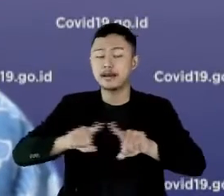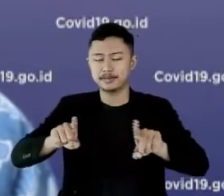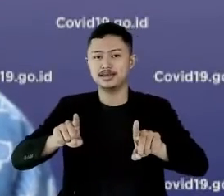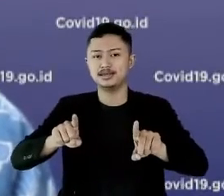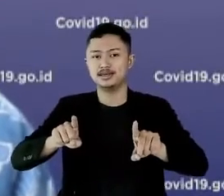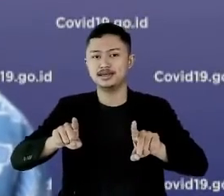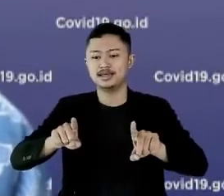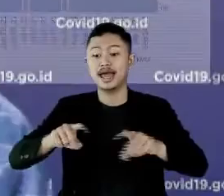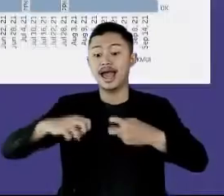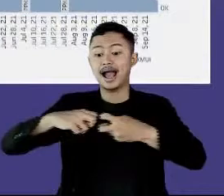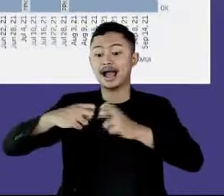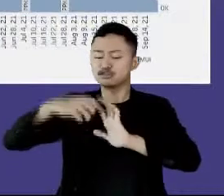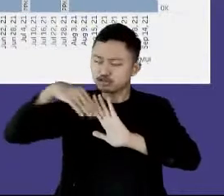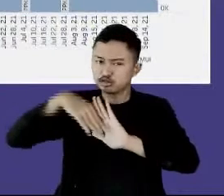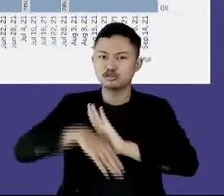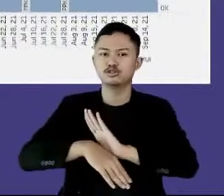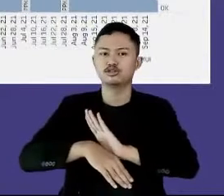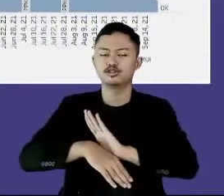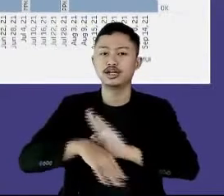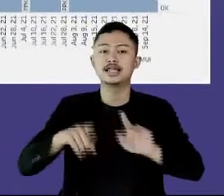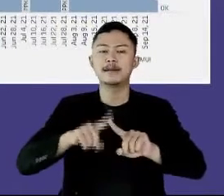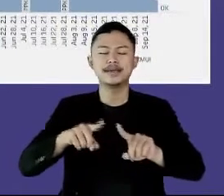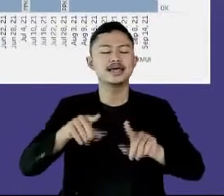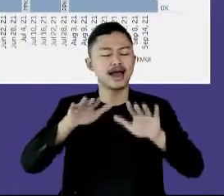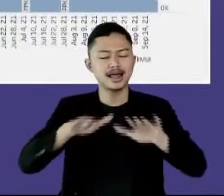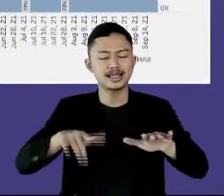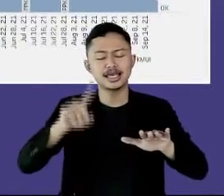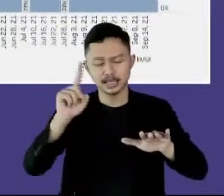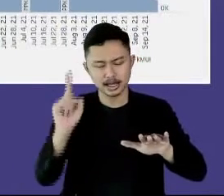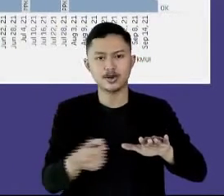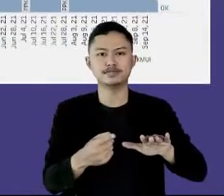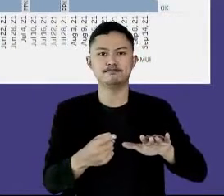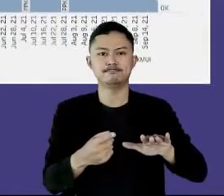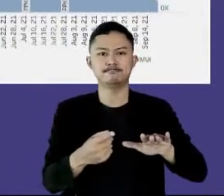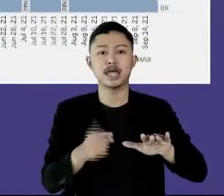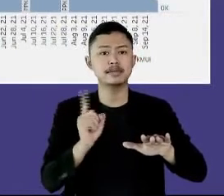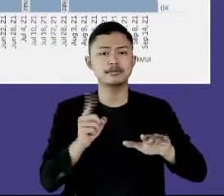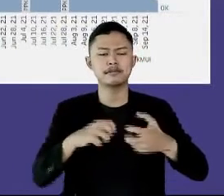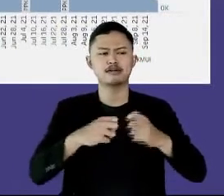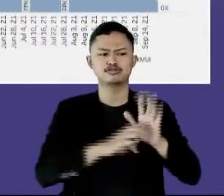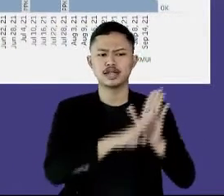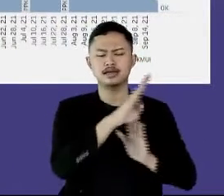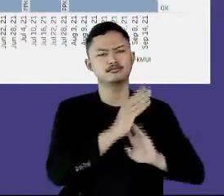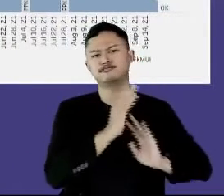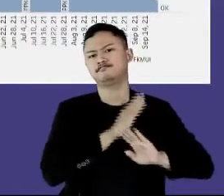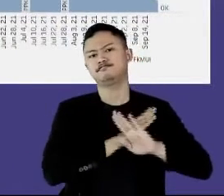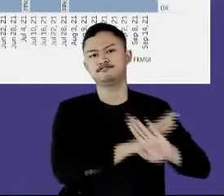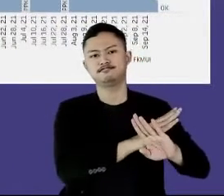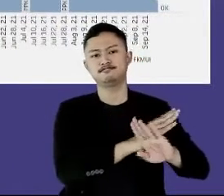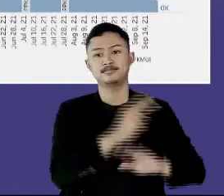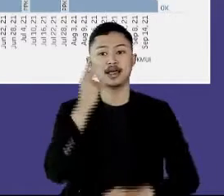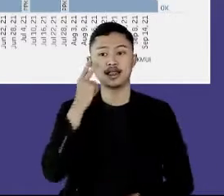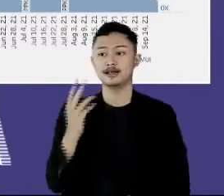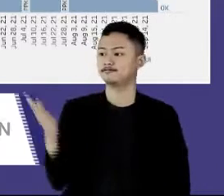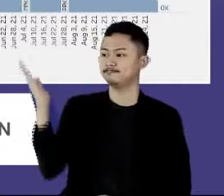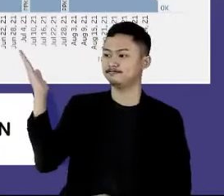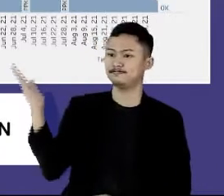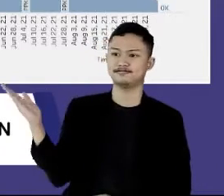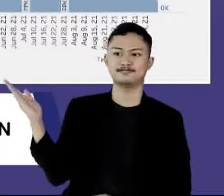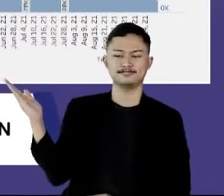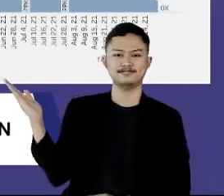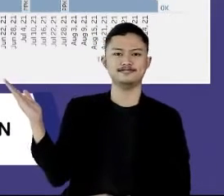dengan kasus yang semakin turun, cuma secara hati-hati supaya tidak terjadi kenaikan kasus. Nah, pada layar itu kita lihat